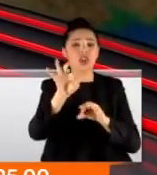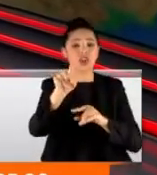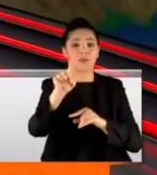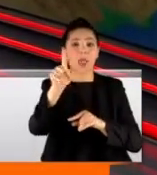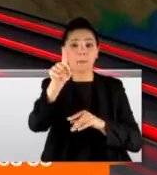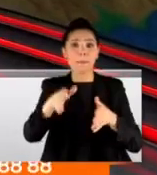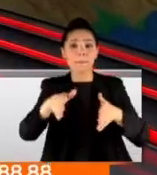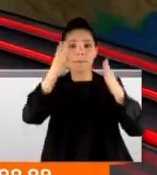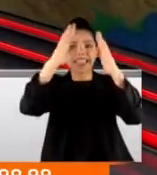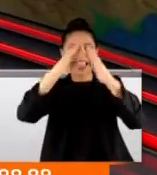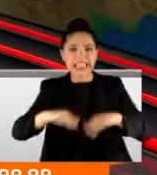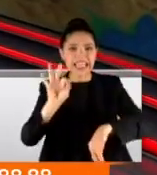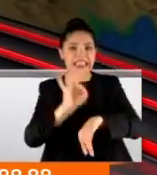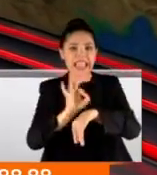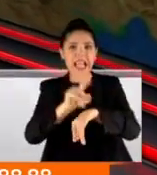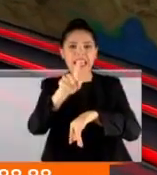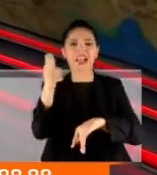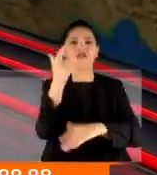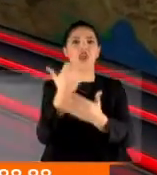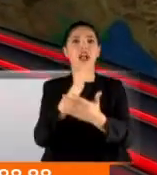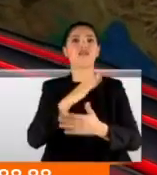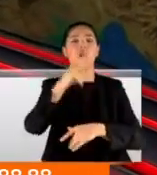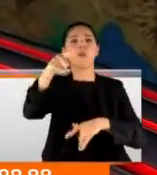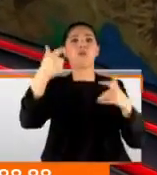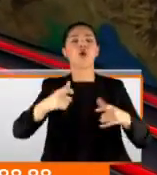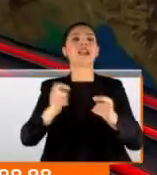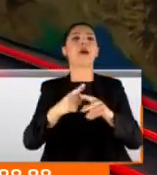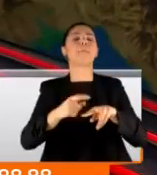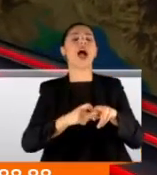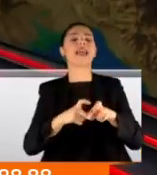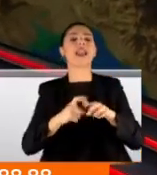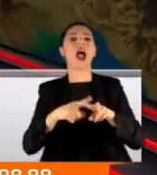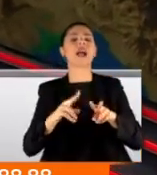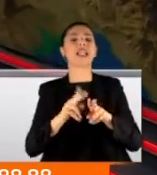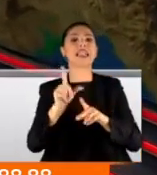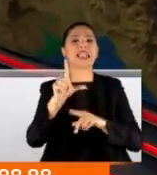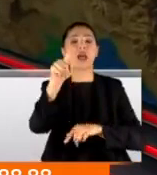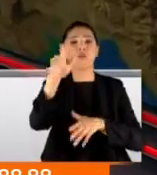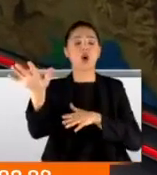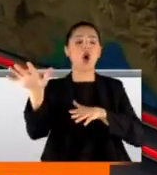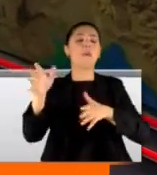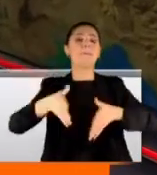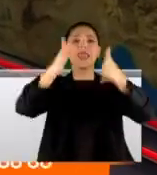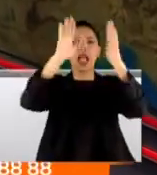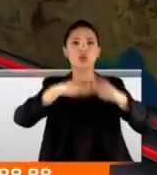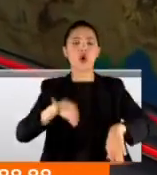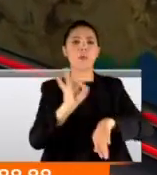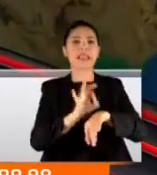Bir tanesinin yıkıldığı an bu. Burası Bayraklı. Depremin vurduğu noktalardan sadece biri. Binanın çökme anı.